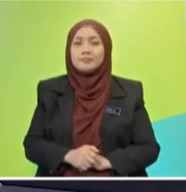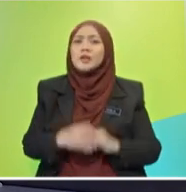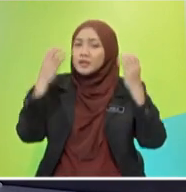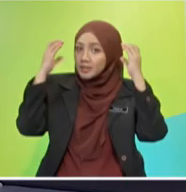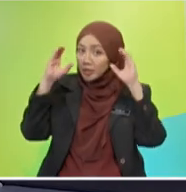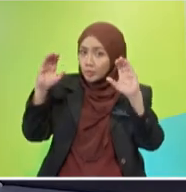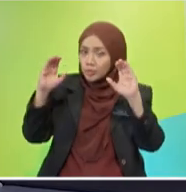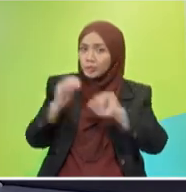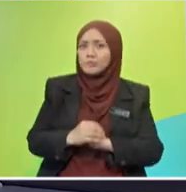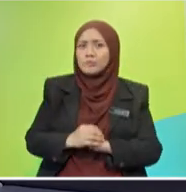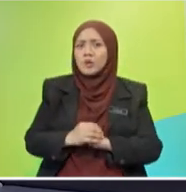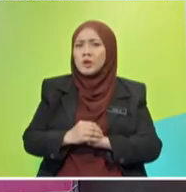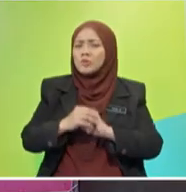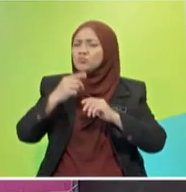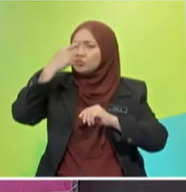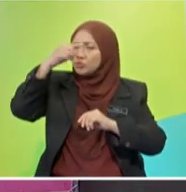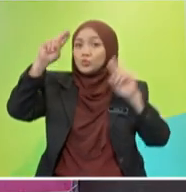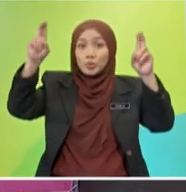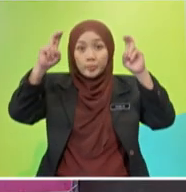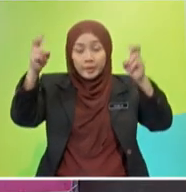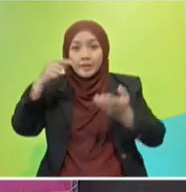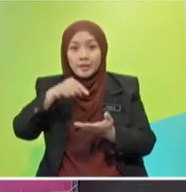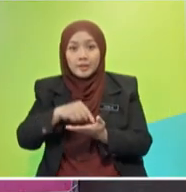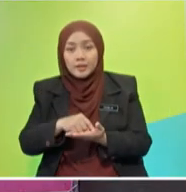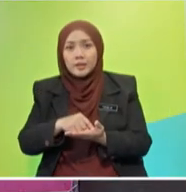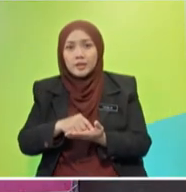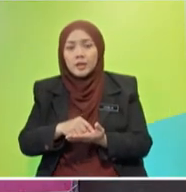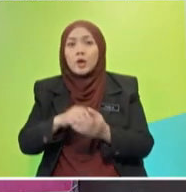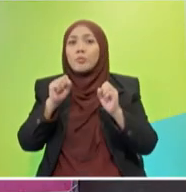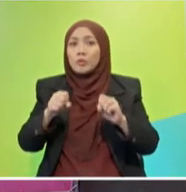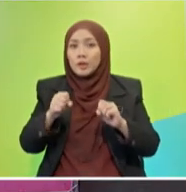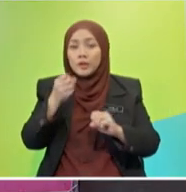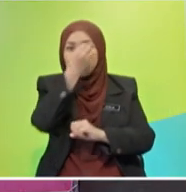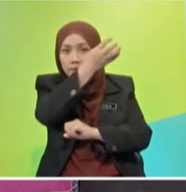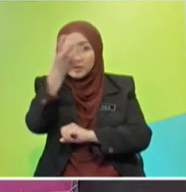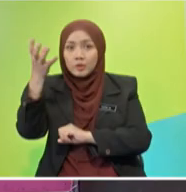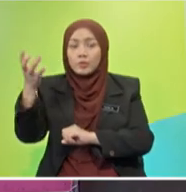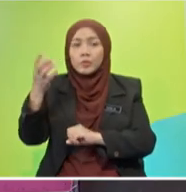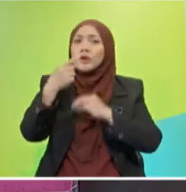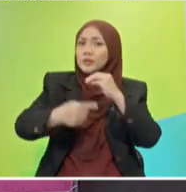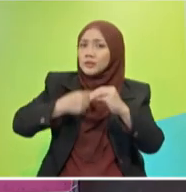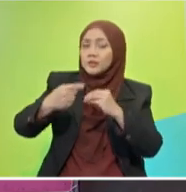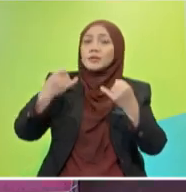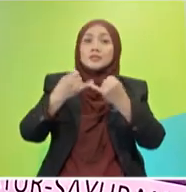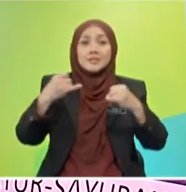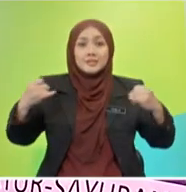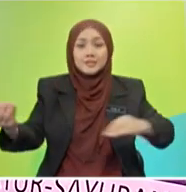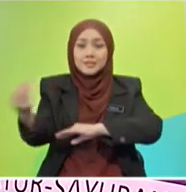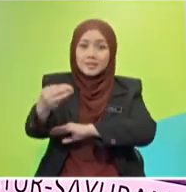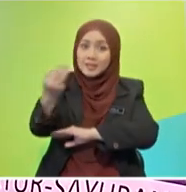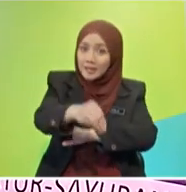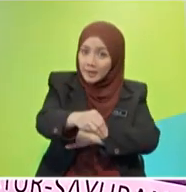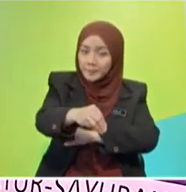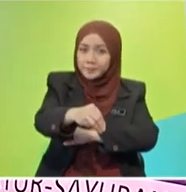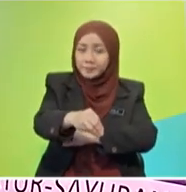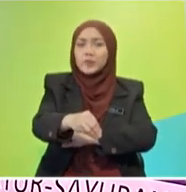pastinya untuk topik ini kita juga memberi pendedahan kepada murid-murid berkenaan dengan jenis tanaman Kalau boleh